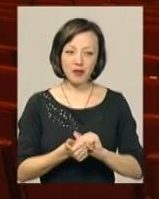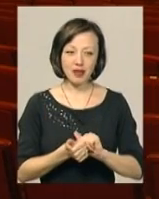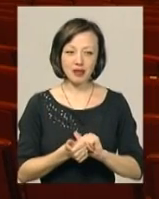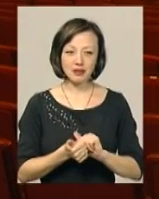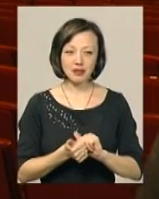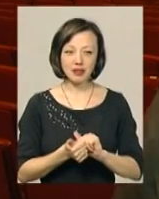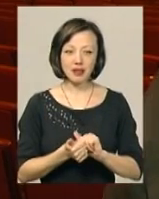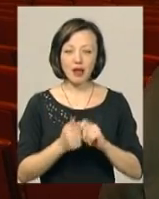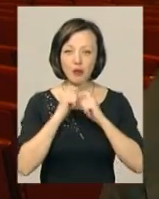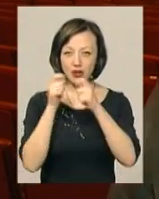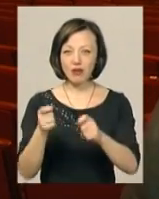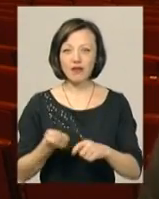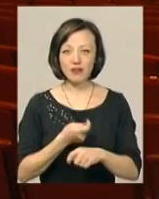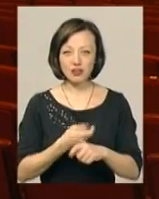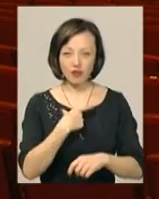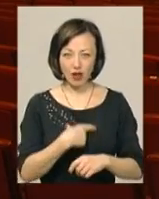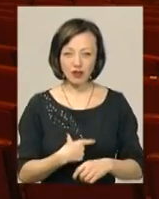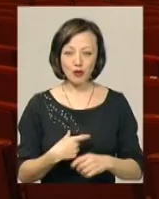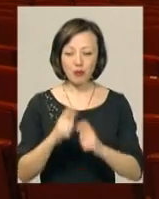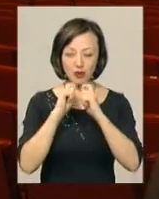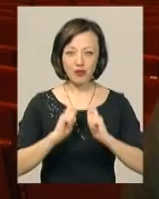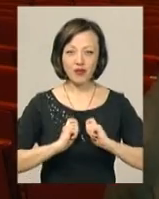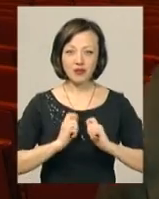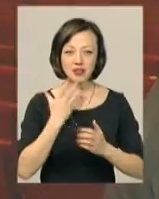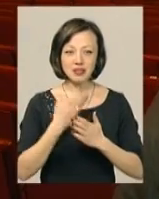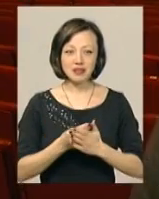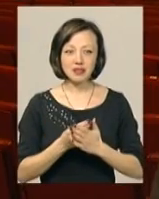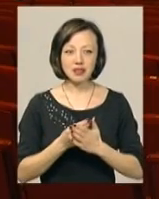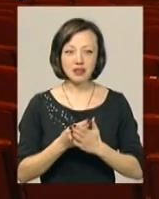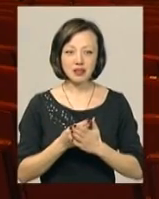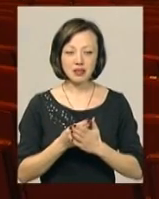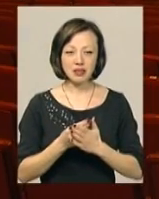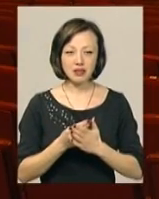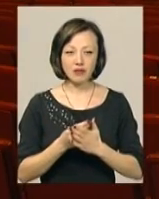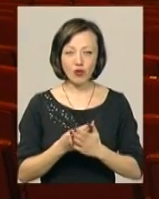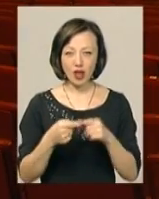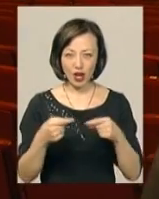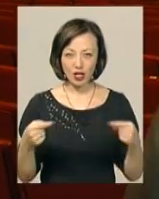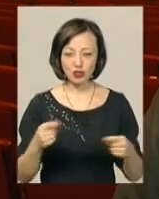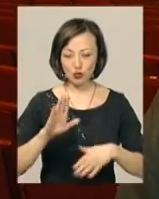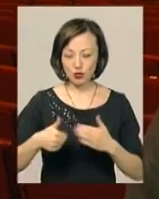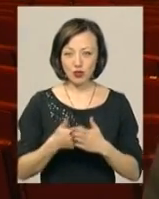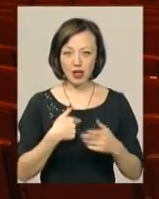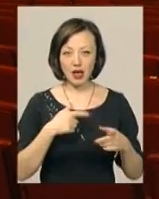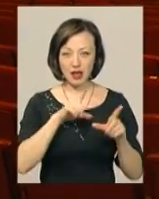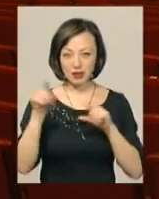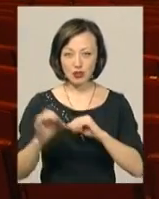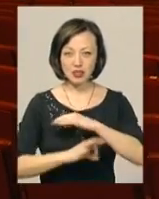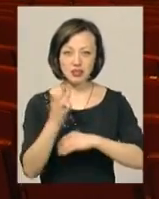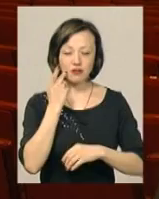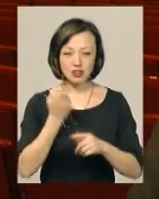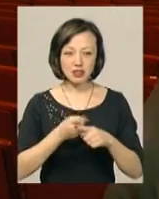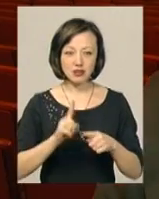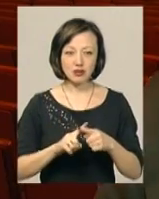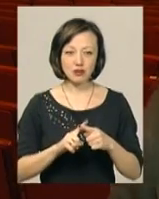якби оберігом, щоб я йому подарував свою вишиванку, він мені подарував світильник. І з тої пори, коли я їжджу вже на схід, я завжди в